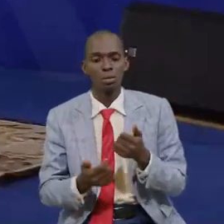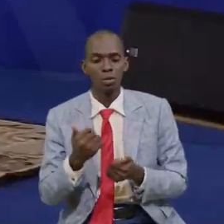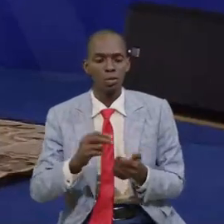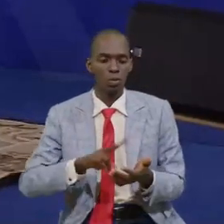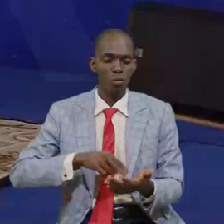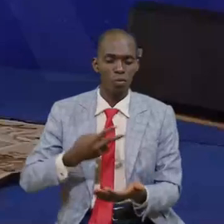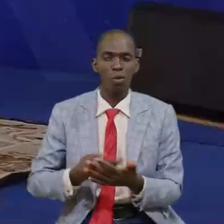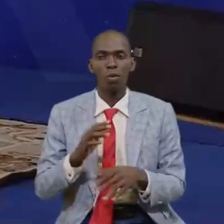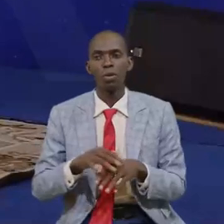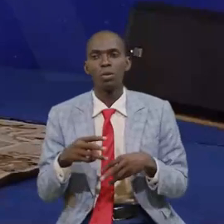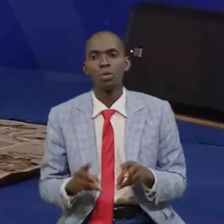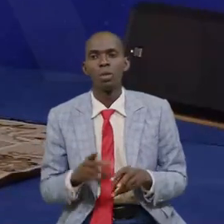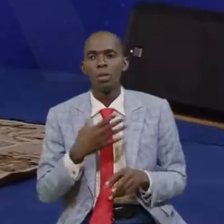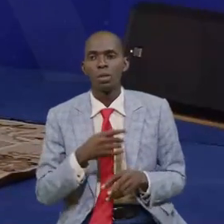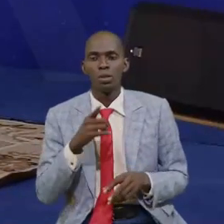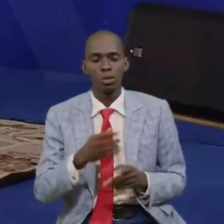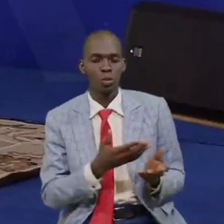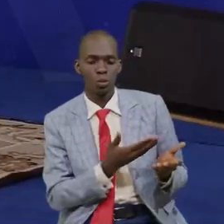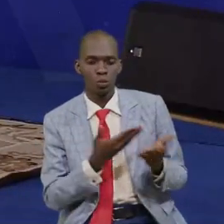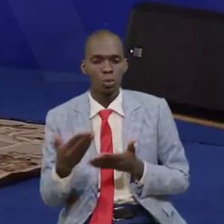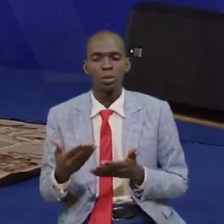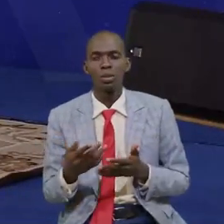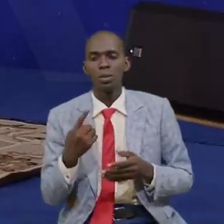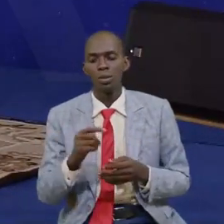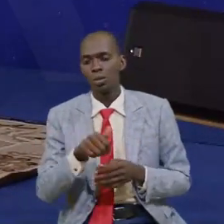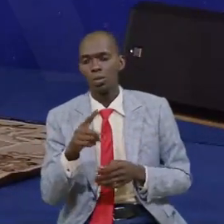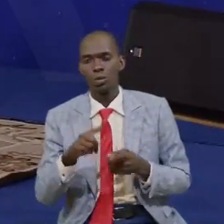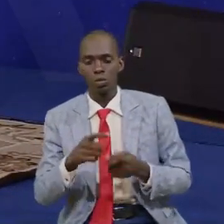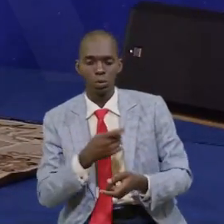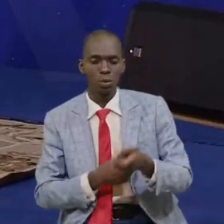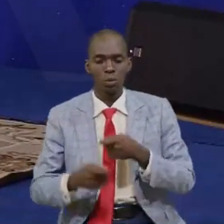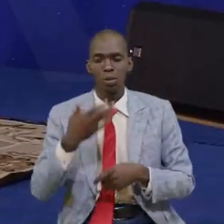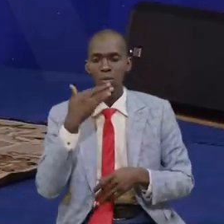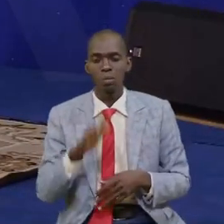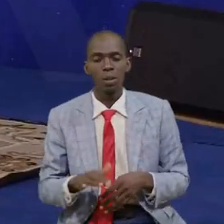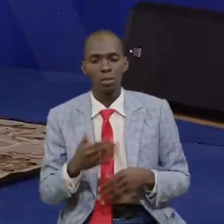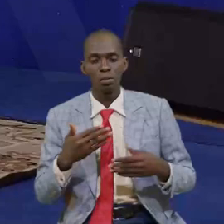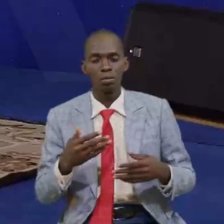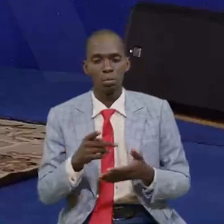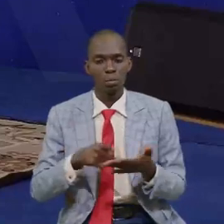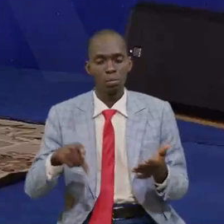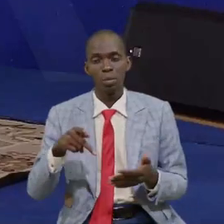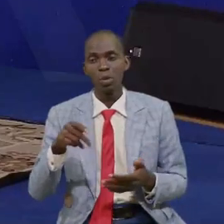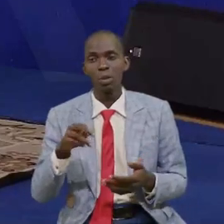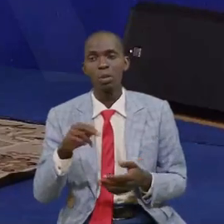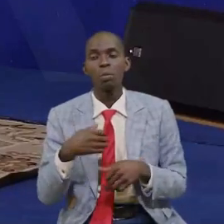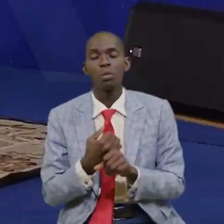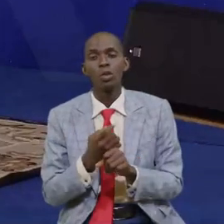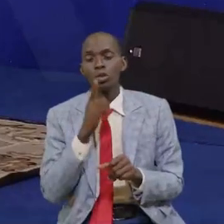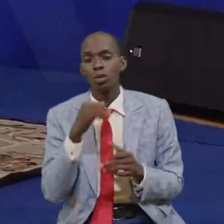pour que quand le véhicule se gâte, que vous amenez les pièces que vous remplacez, rassurez-vous que c'est